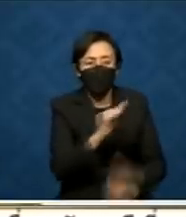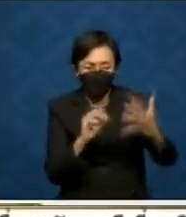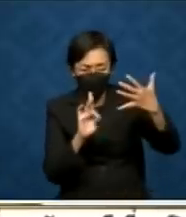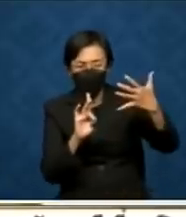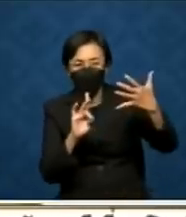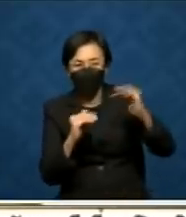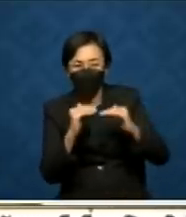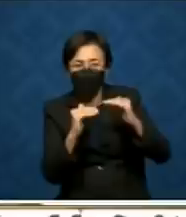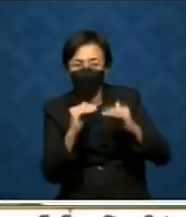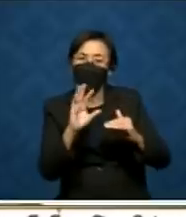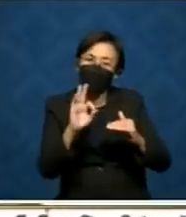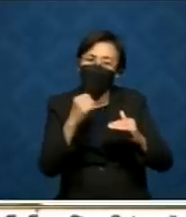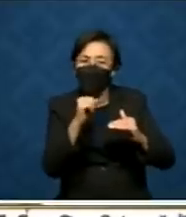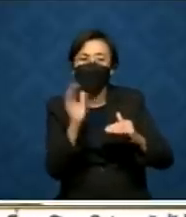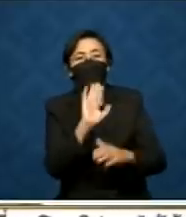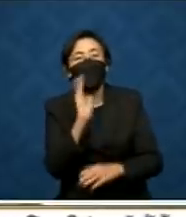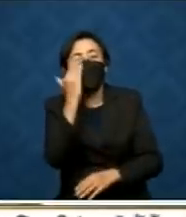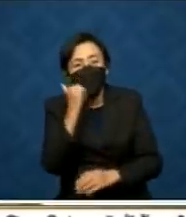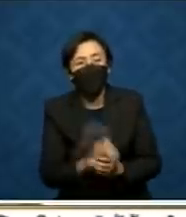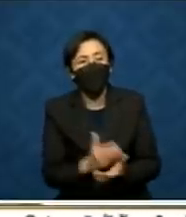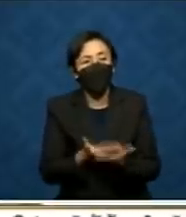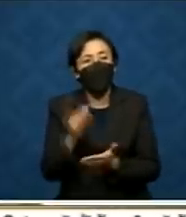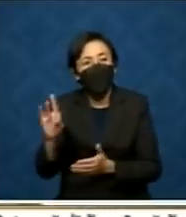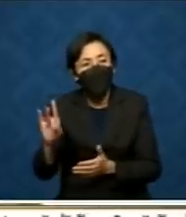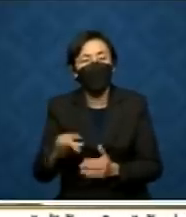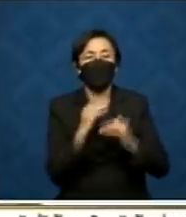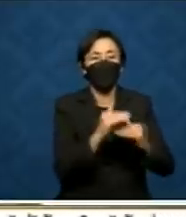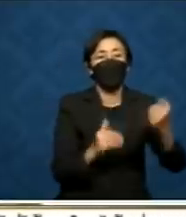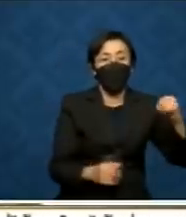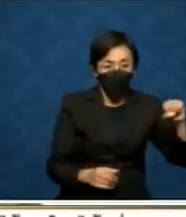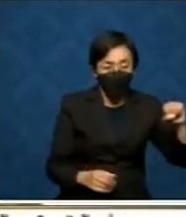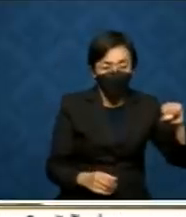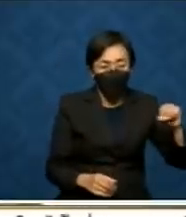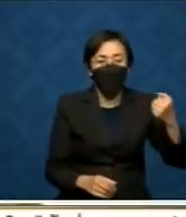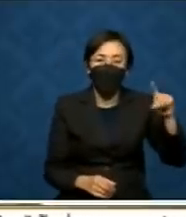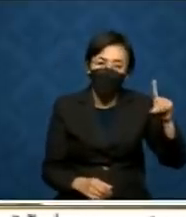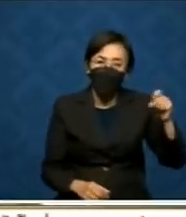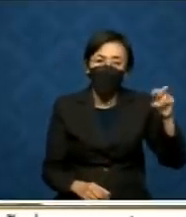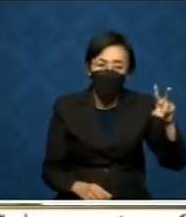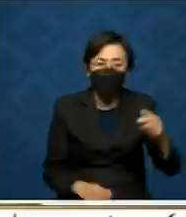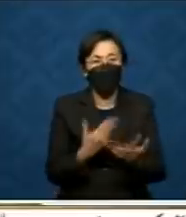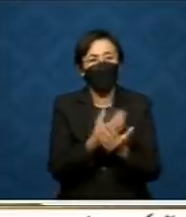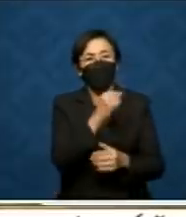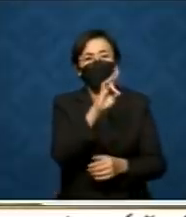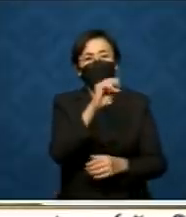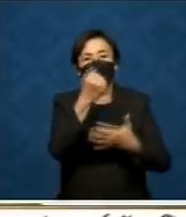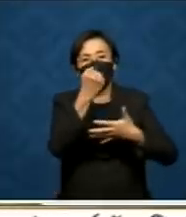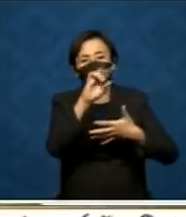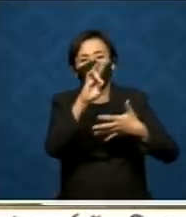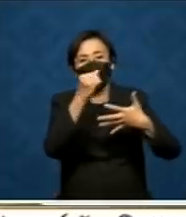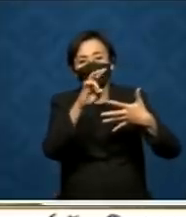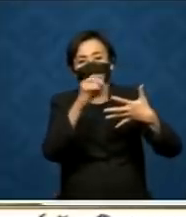จริงถ้าซื้อแบบบางก็ตั้งไว้สัก 10ดิ 11 12สิ 27บาทยืนตลอด